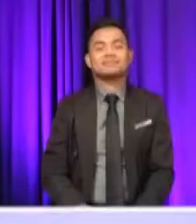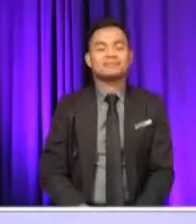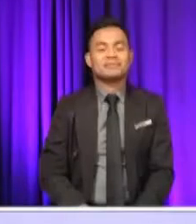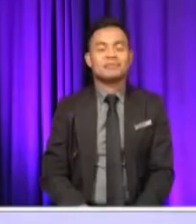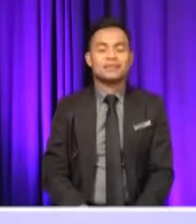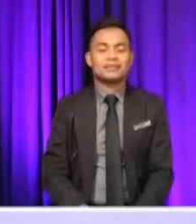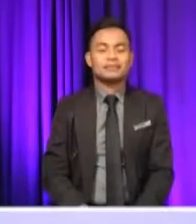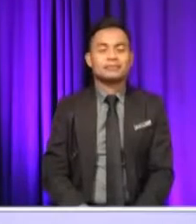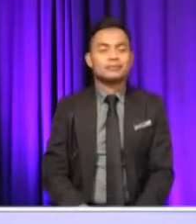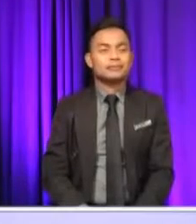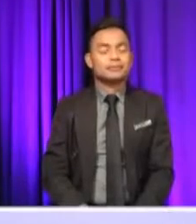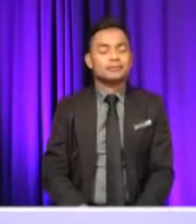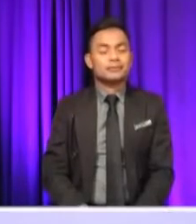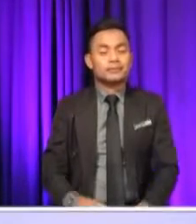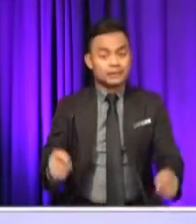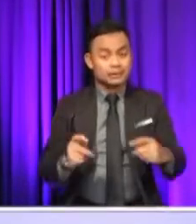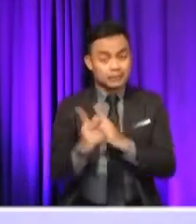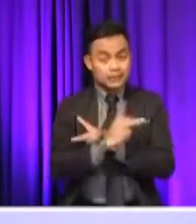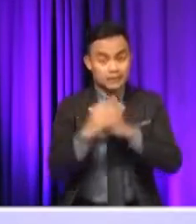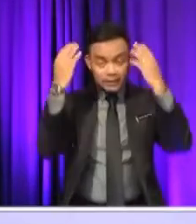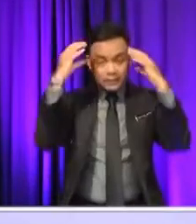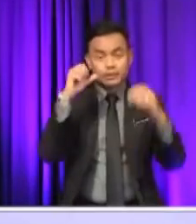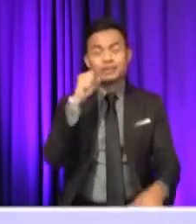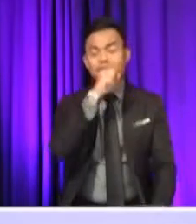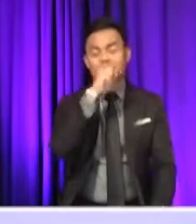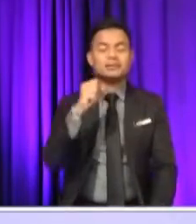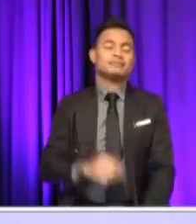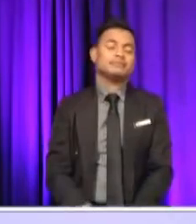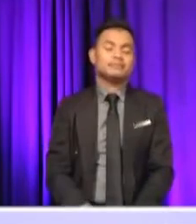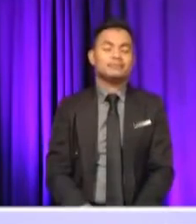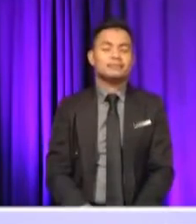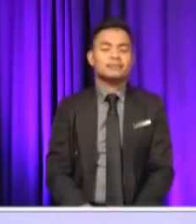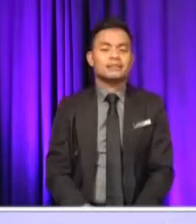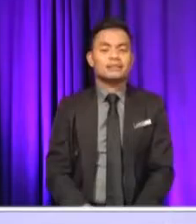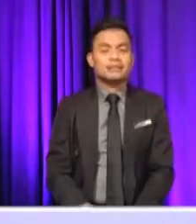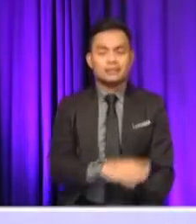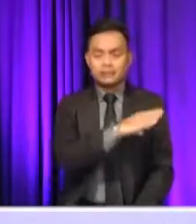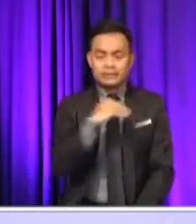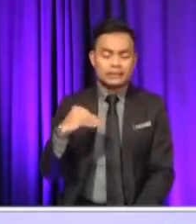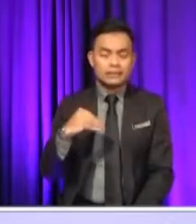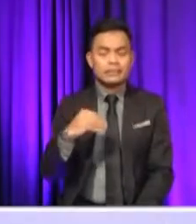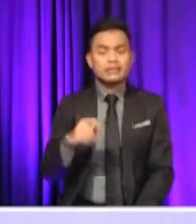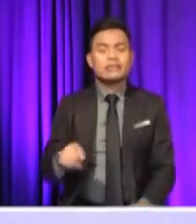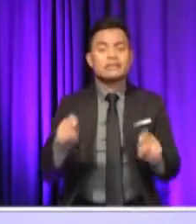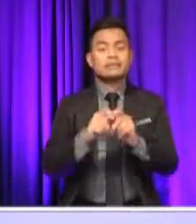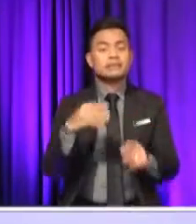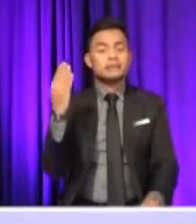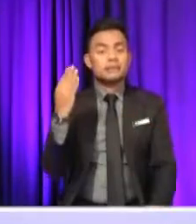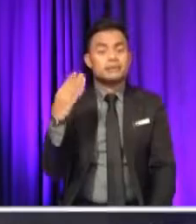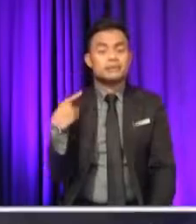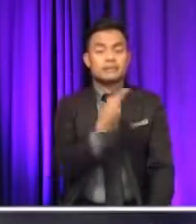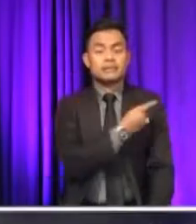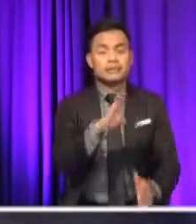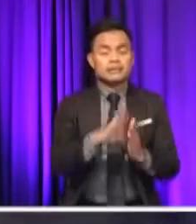Alhamdulillah. Terima kasih juga kepada Cikgu Saiful yang sudi bersama dengan kita. Dan seperti biasa, kita bersama dengan murid-murid talian. Betul,